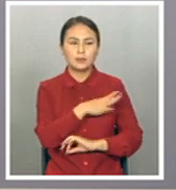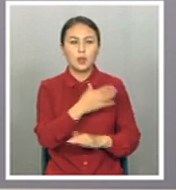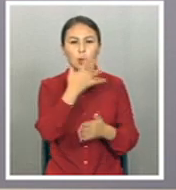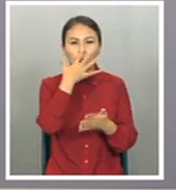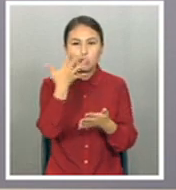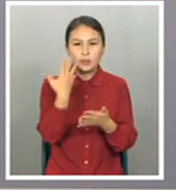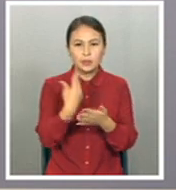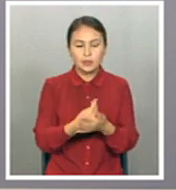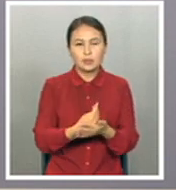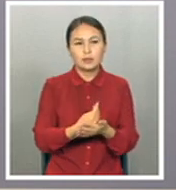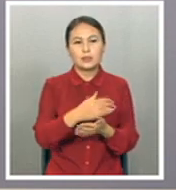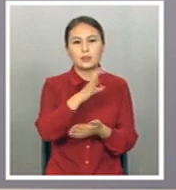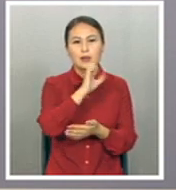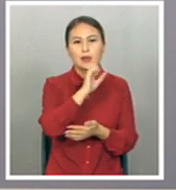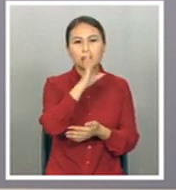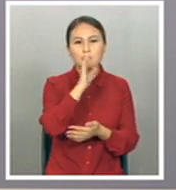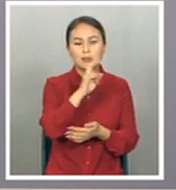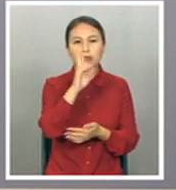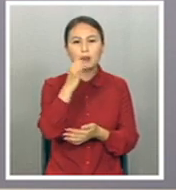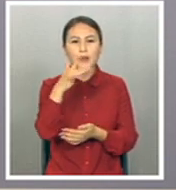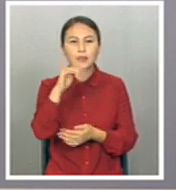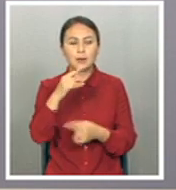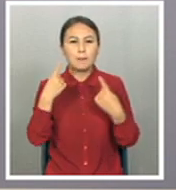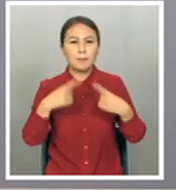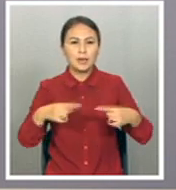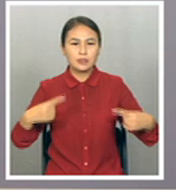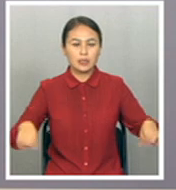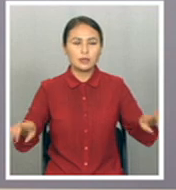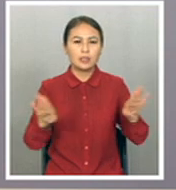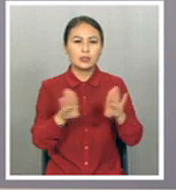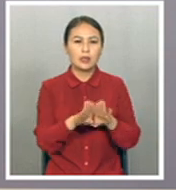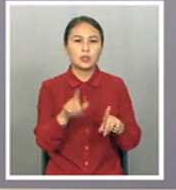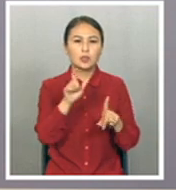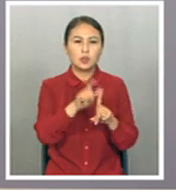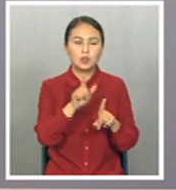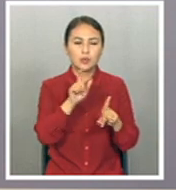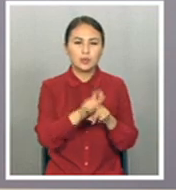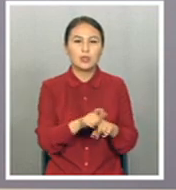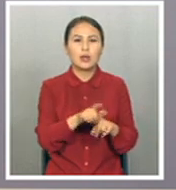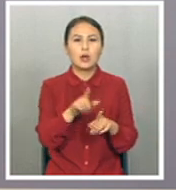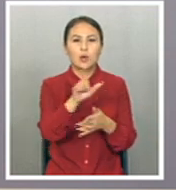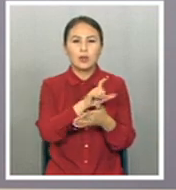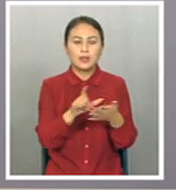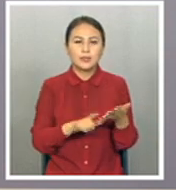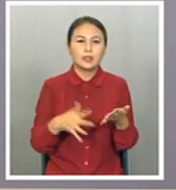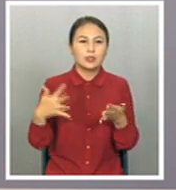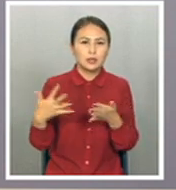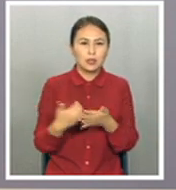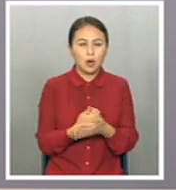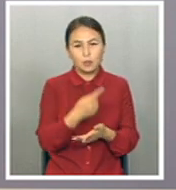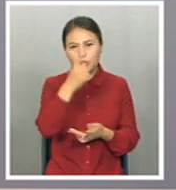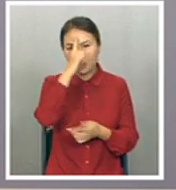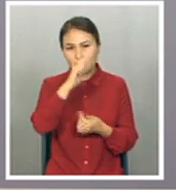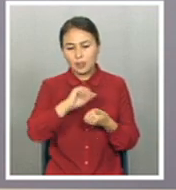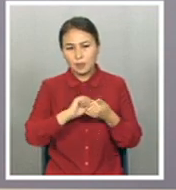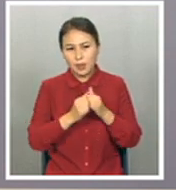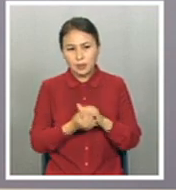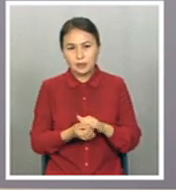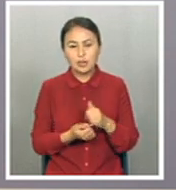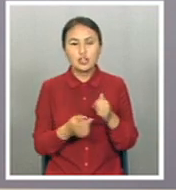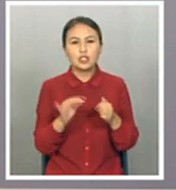Өздеріңіз асан қайғының басқа да нақыл сөздерімен өлеңдерін тауып, жаттап алыңыздар